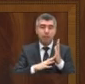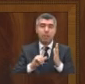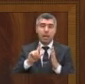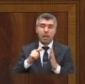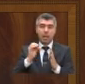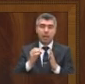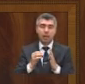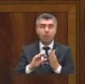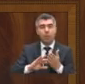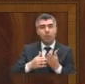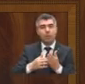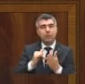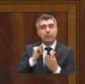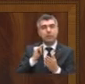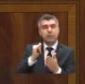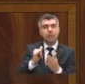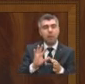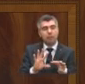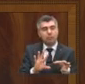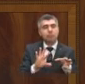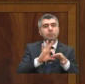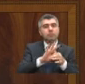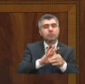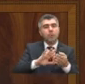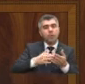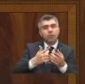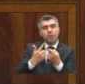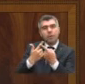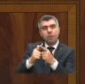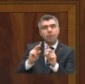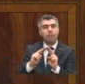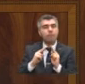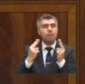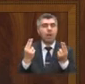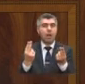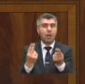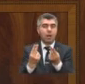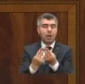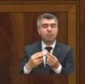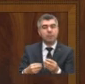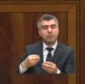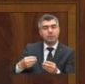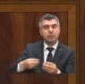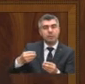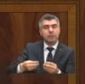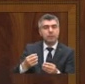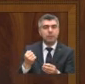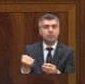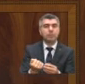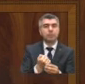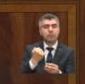من مؤهلات الكفيلة بضمان اندماجه في سلاسل القيمة اللوجستيكية الدولية في ظل تعثر تنزيل استراتيجية